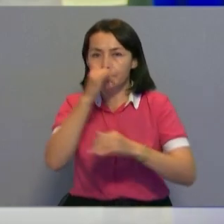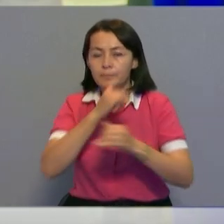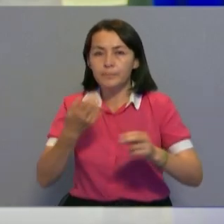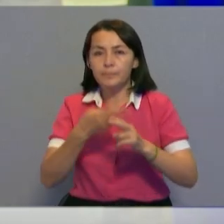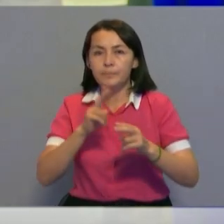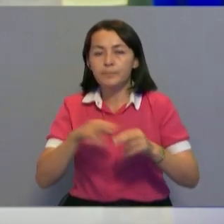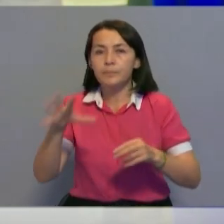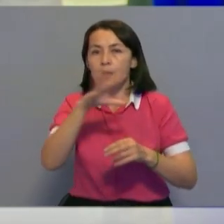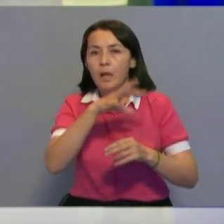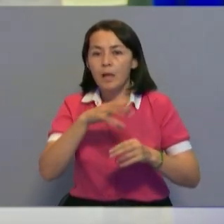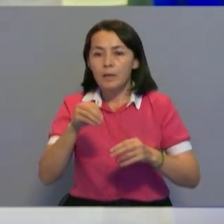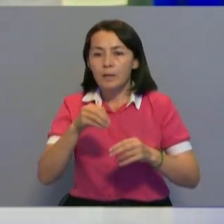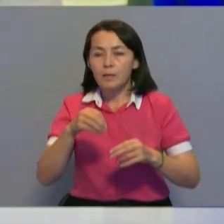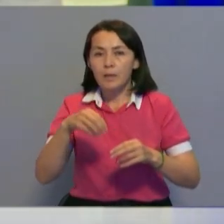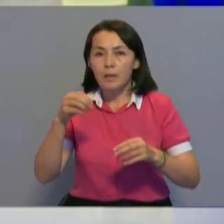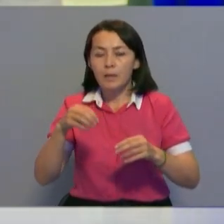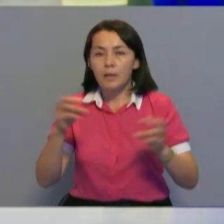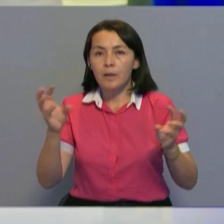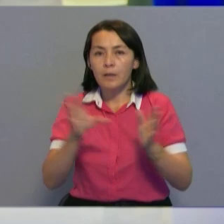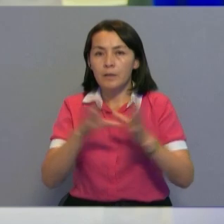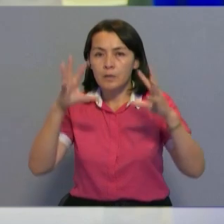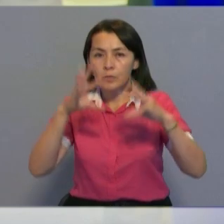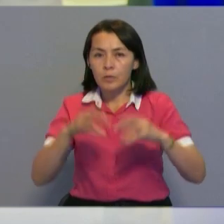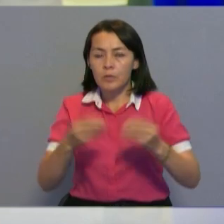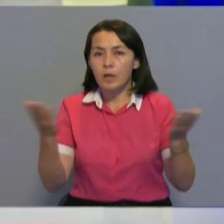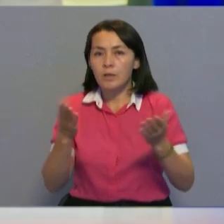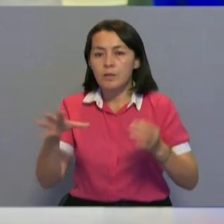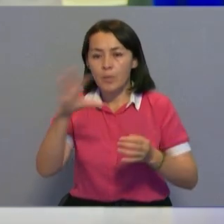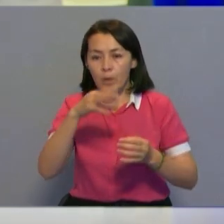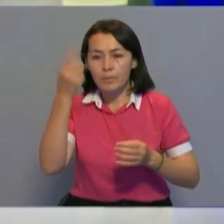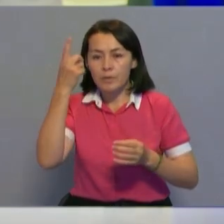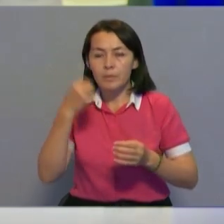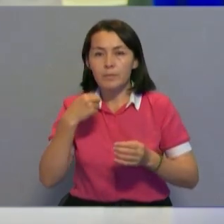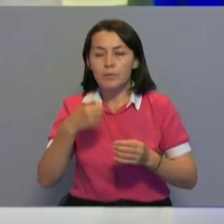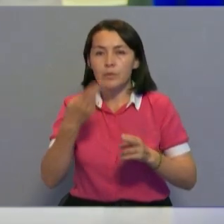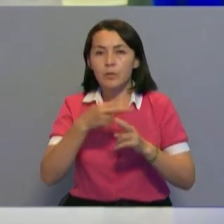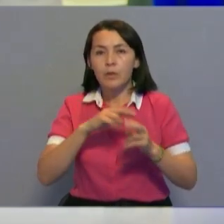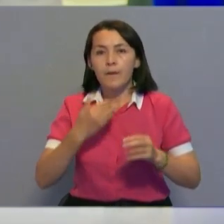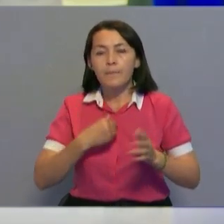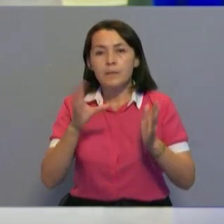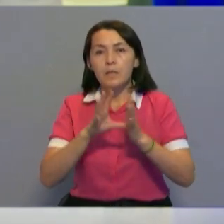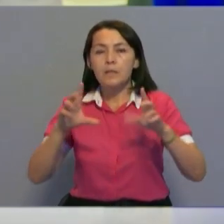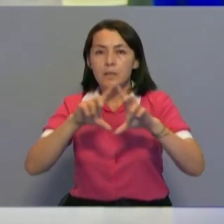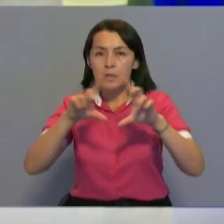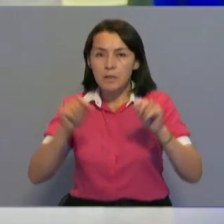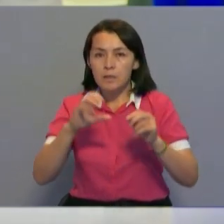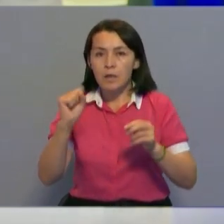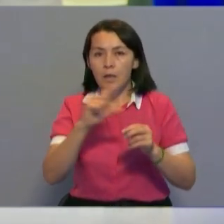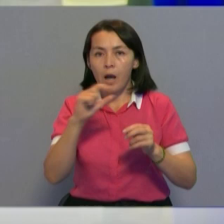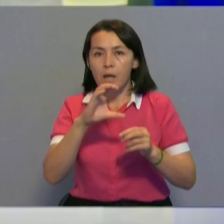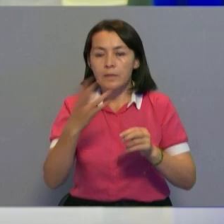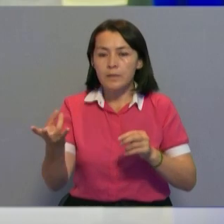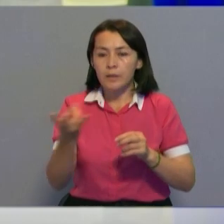Өйткені егер свет өшіп қалған жағдайда қандай болатынымызды бәріміз білеміз, түсінеміз. Сондықтан бізге электр станциясы АЭС